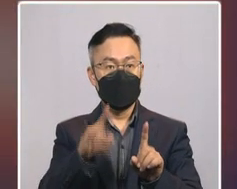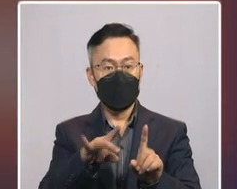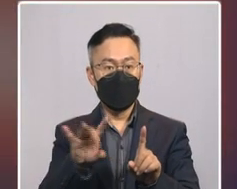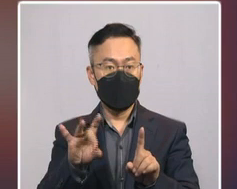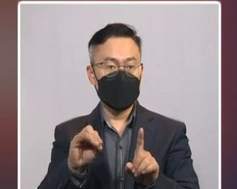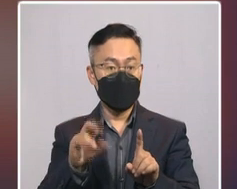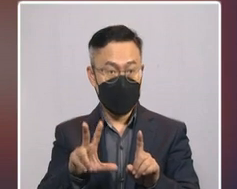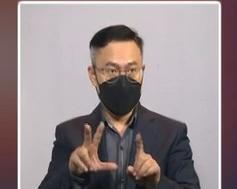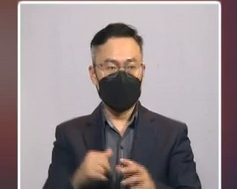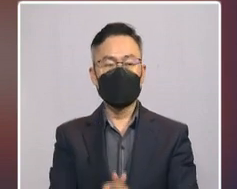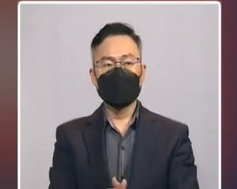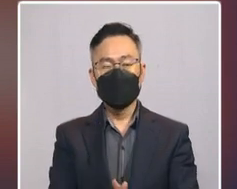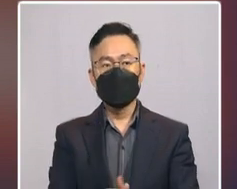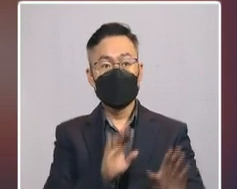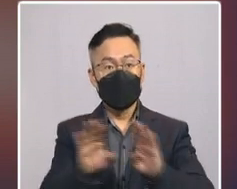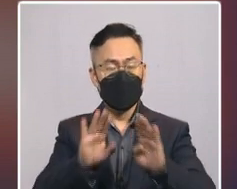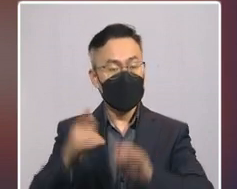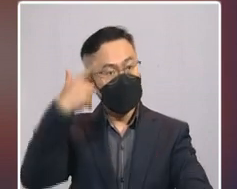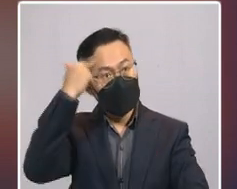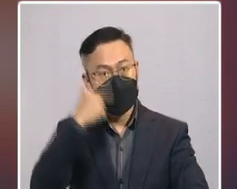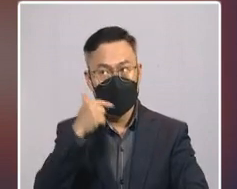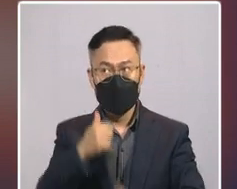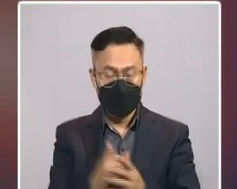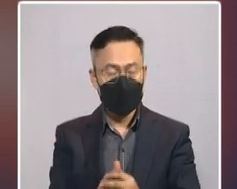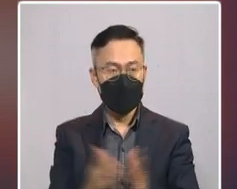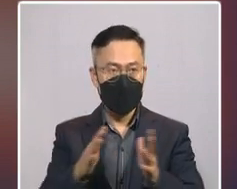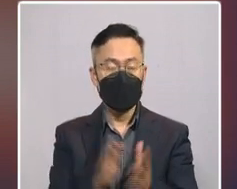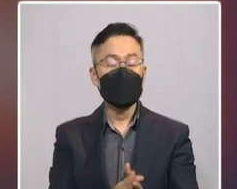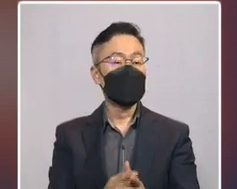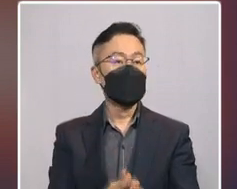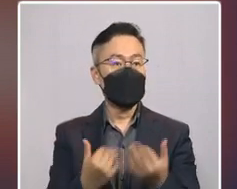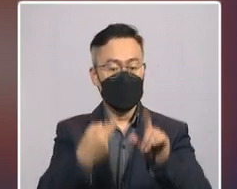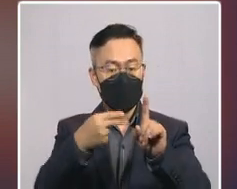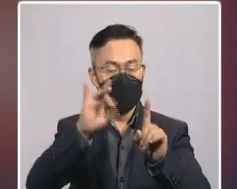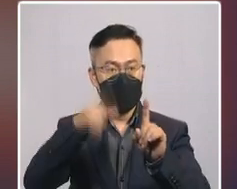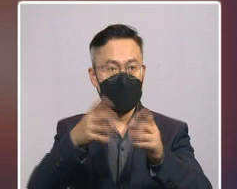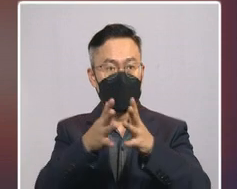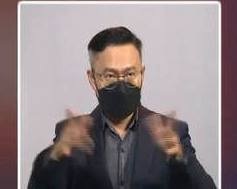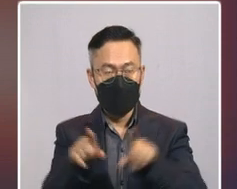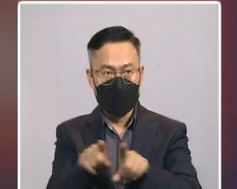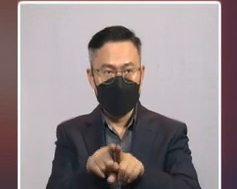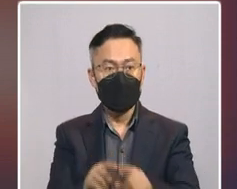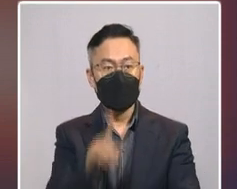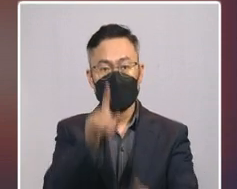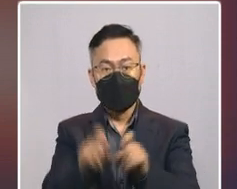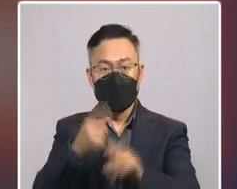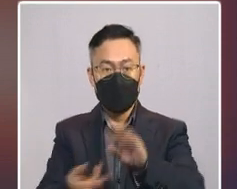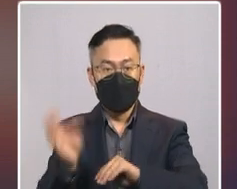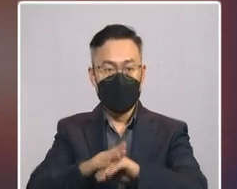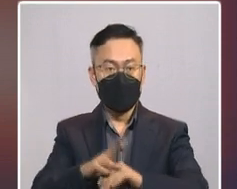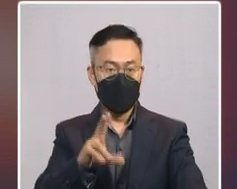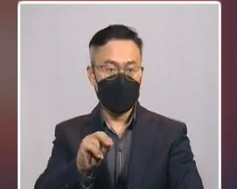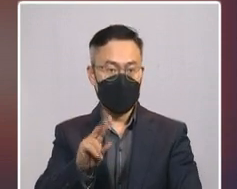18,883 คนตัวเลขถ้าเทียบกับเสาร์อาทิตย์เนี่ยนิวไฮนะฮะแต่ระดับนี้ก็ยังถือว่าสูงนะครับ สูงค่ะ แต่ตัวเลขผู้เสียชีวิตบ้านเราขยับขึ้นม